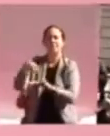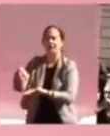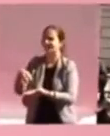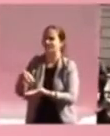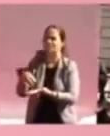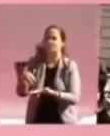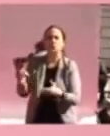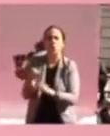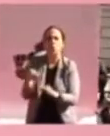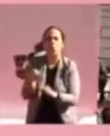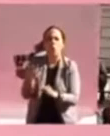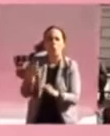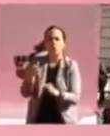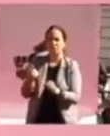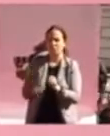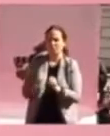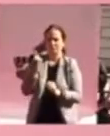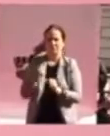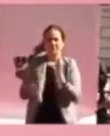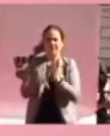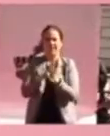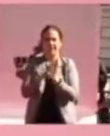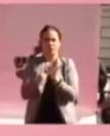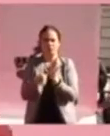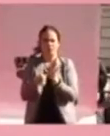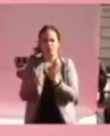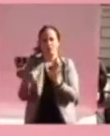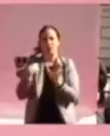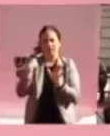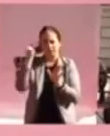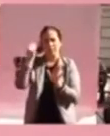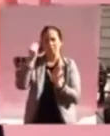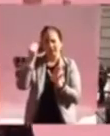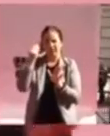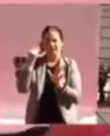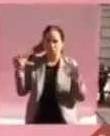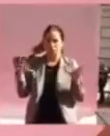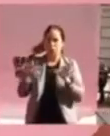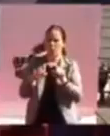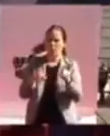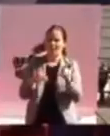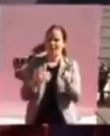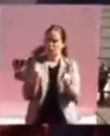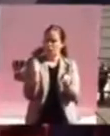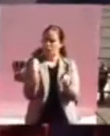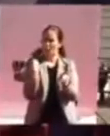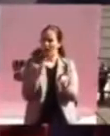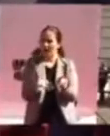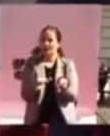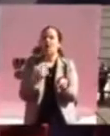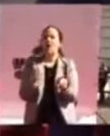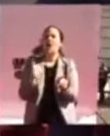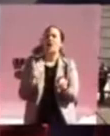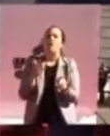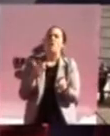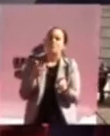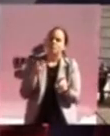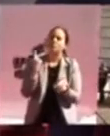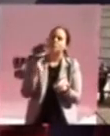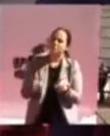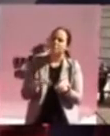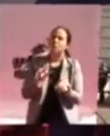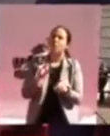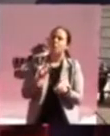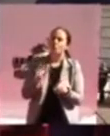norma allora io penso e mi fermo per questa prima domanda che questo sia il cuore della prossima sfida noi dobbiamo rompere